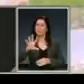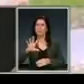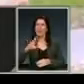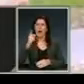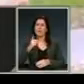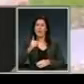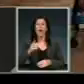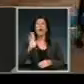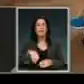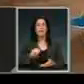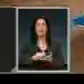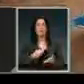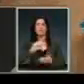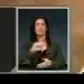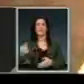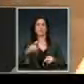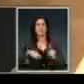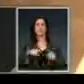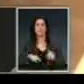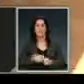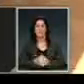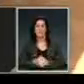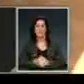מגישים גם כתבי אישום.